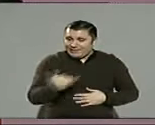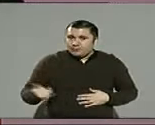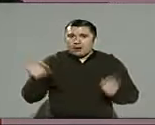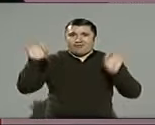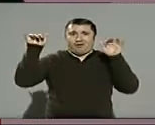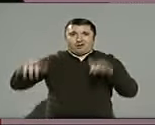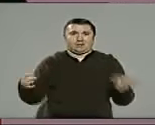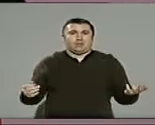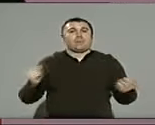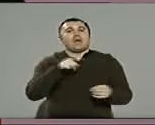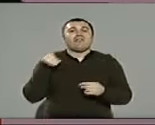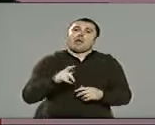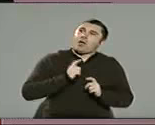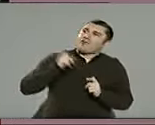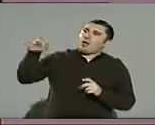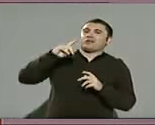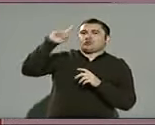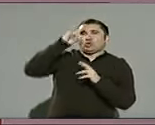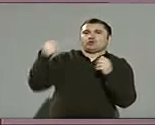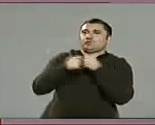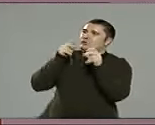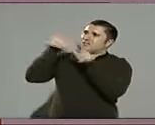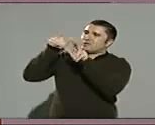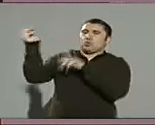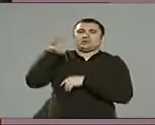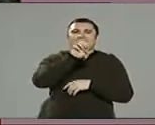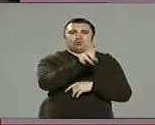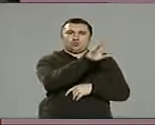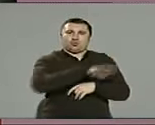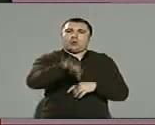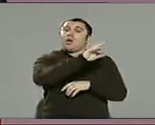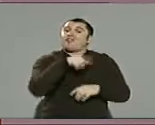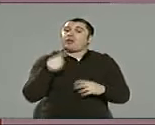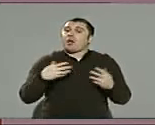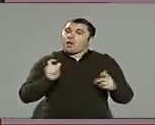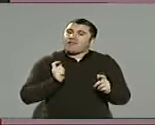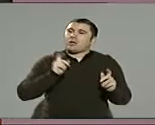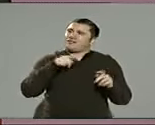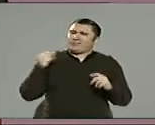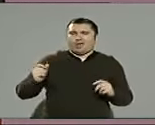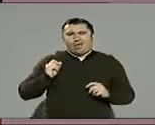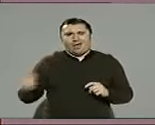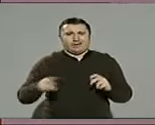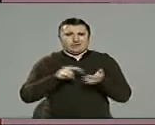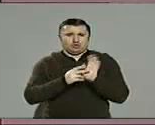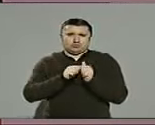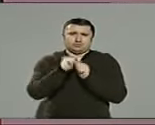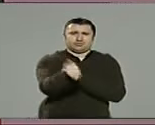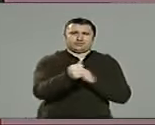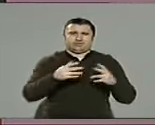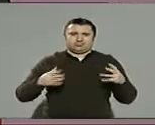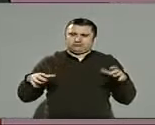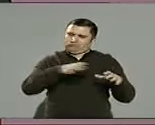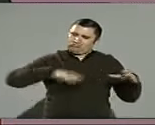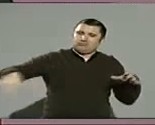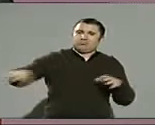wir erwarten von der deutschen Bundesregierung und von der Europäischen Union, dass wir als reiche und technologisch fortschrittliche Region mit gutem